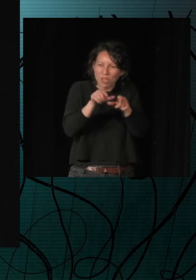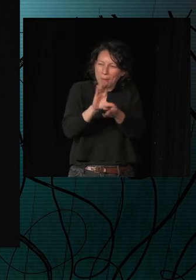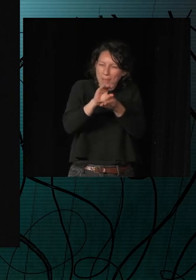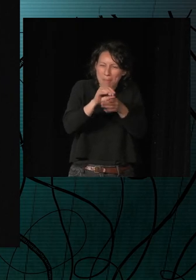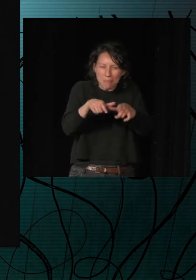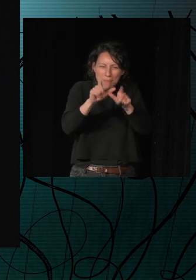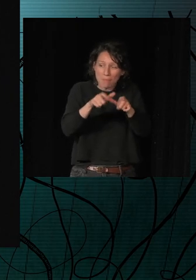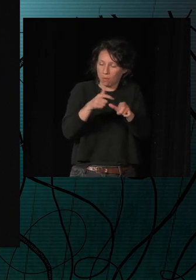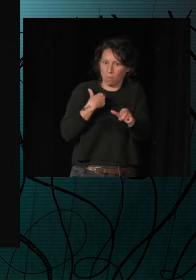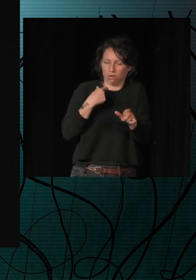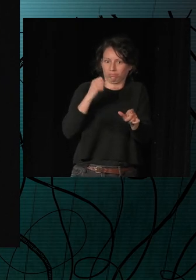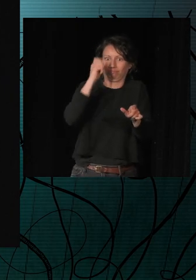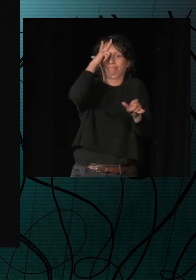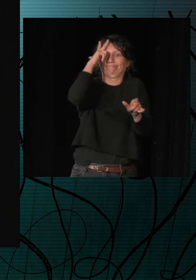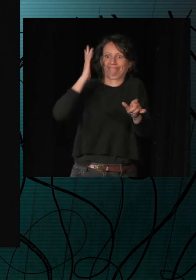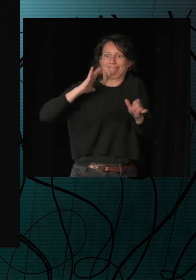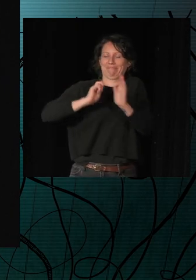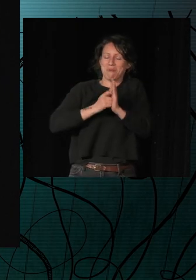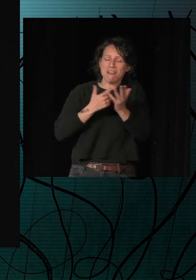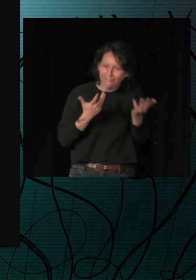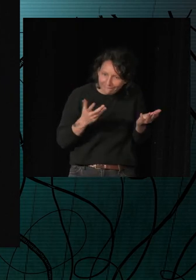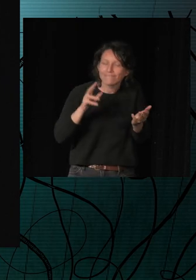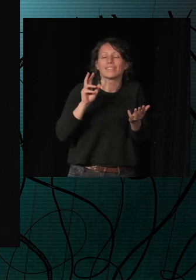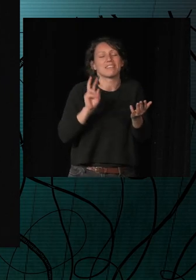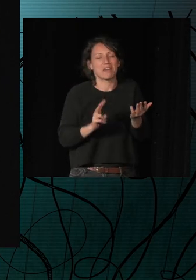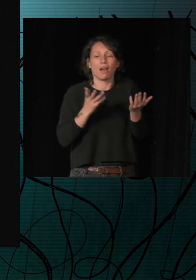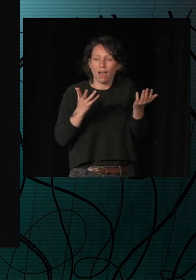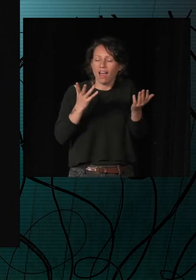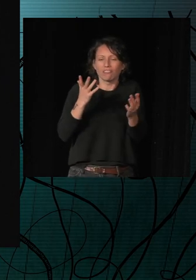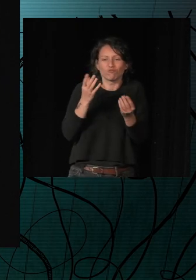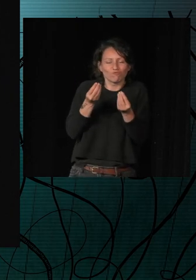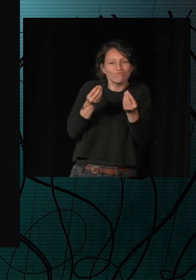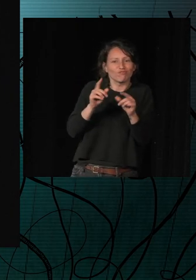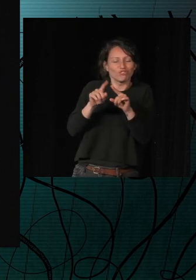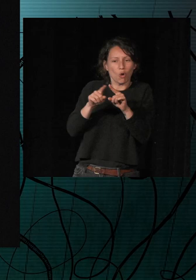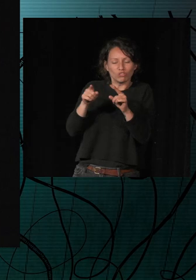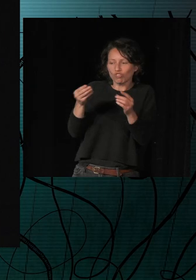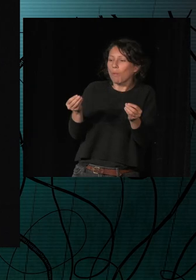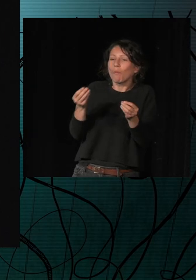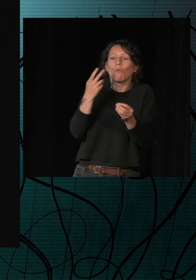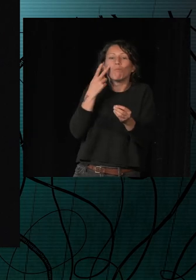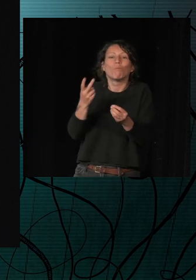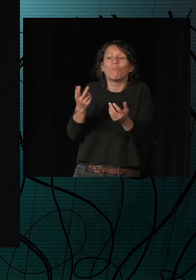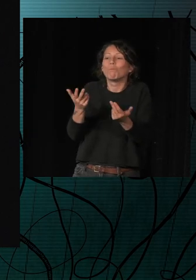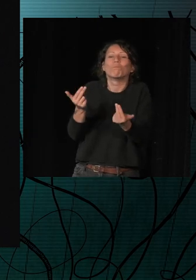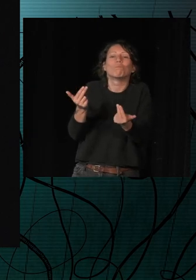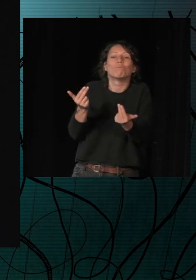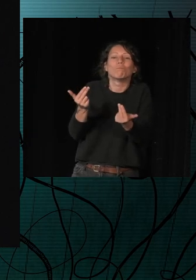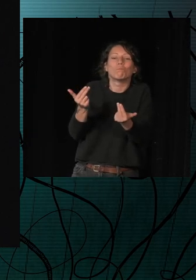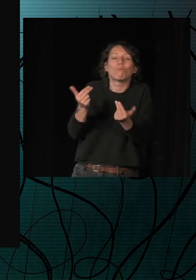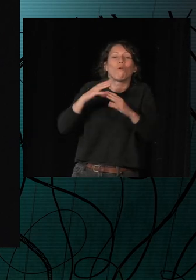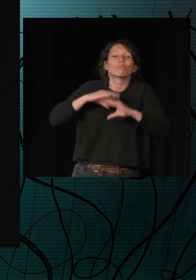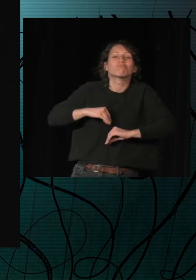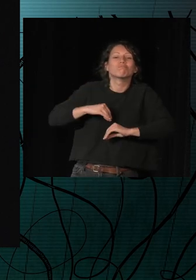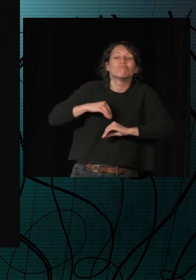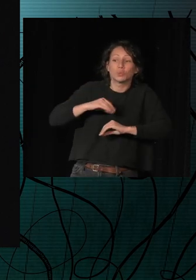il y a quand même bon voilà des éléments qui peuvent paraître rassurants marrants euh euh un peu inoffensifs et qui deviennent inquiétants euh